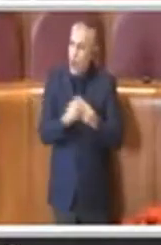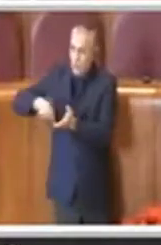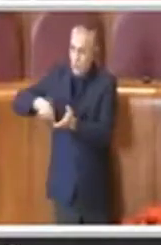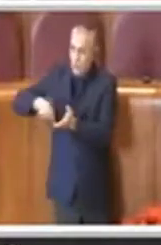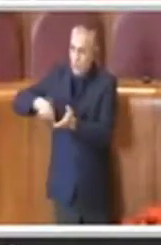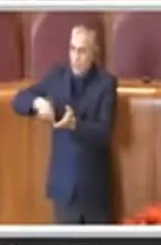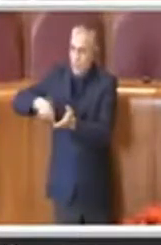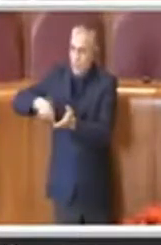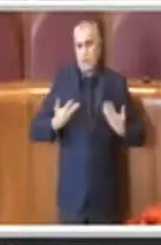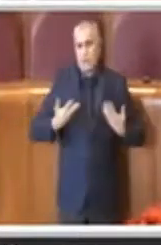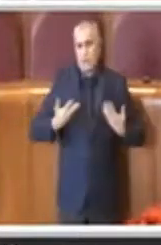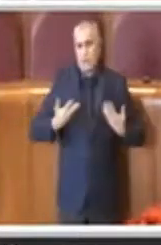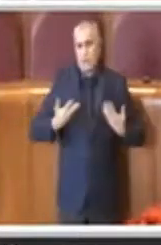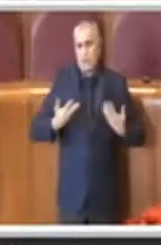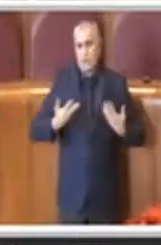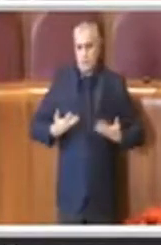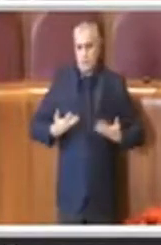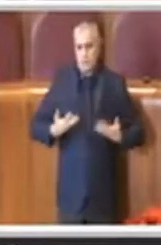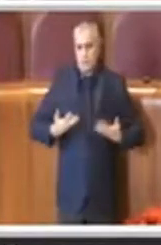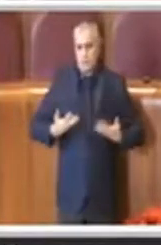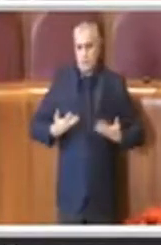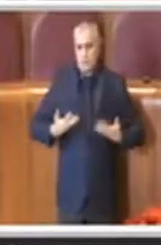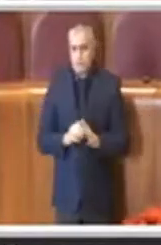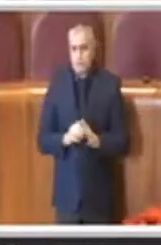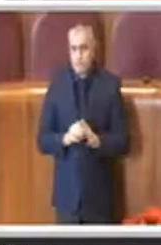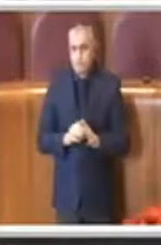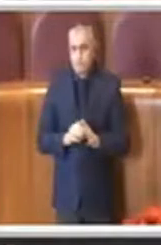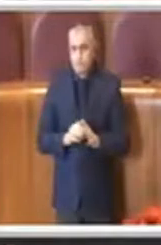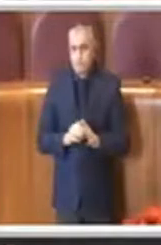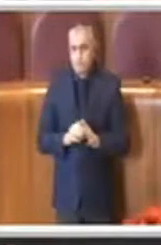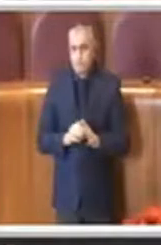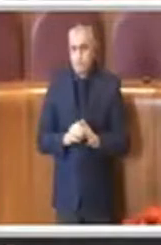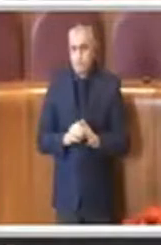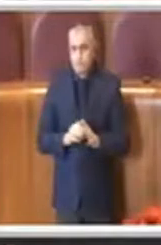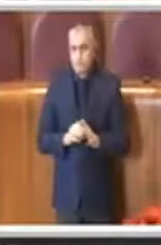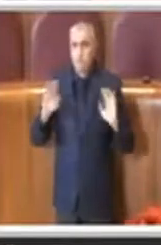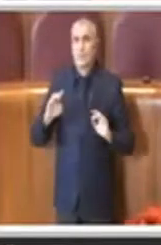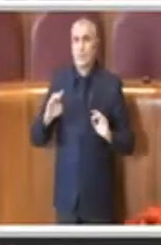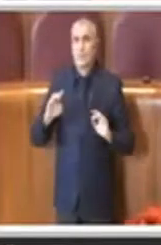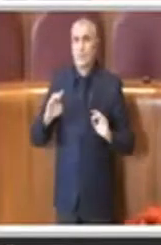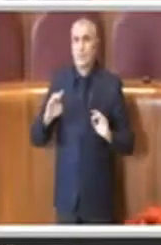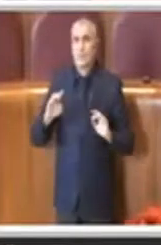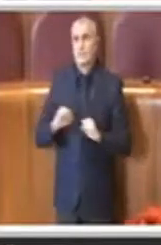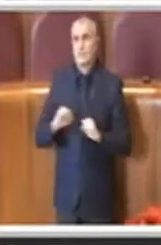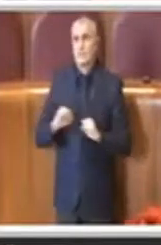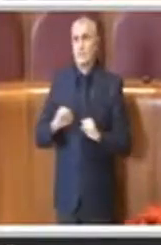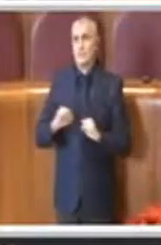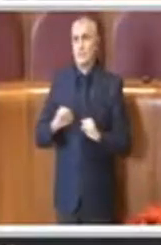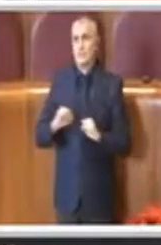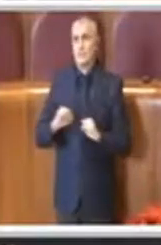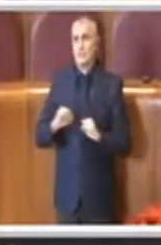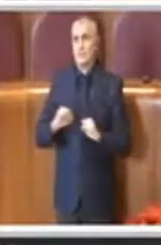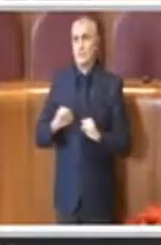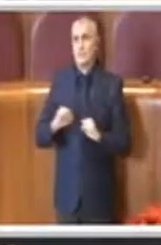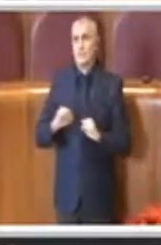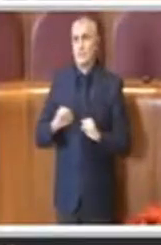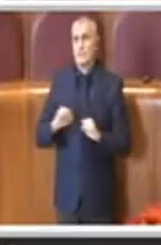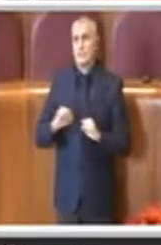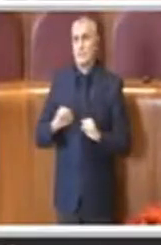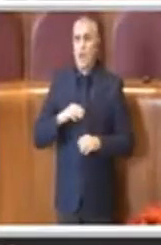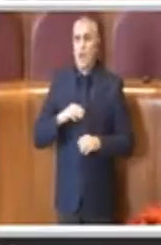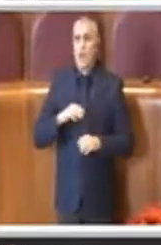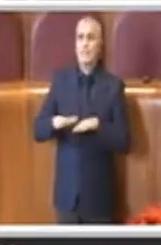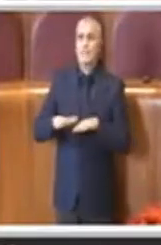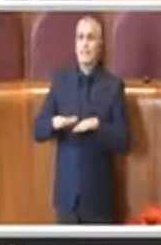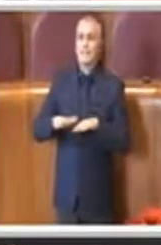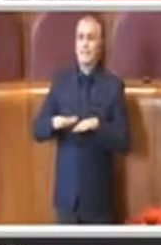colleghi. Quindi, senza nulla togliere, non spetta a noi certo assegnare le competenze